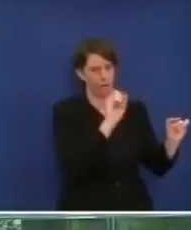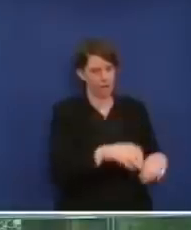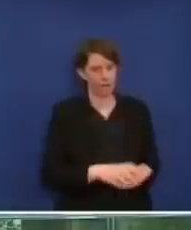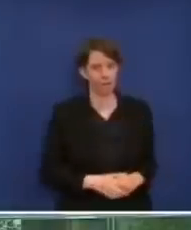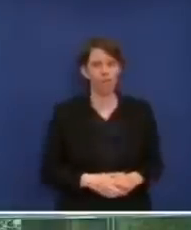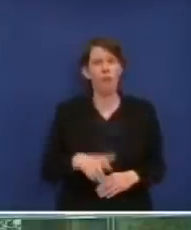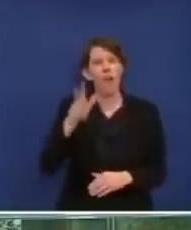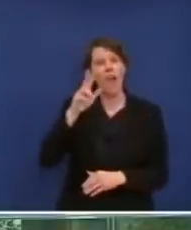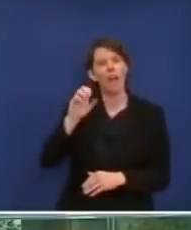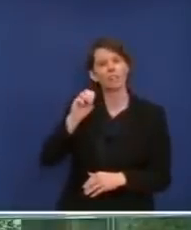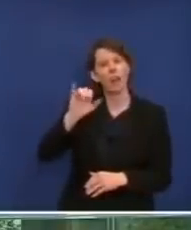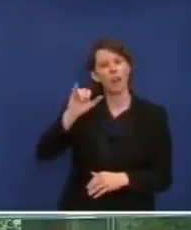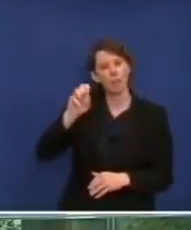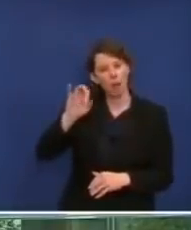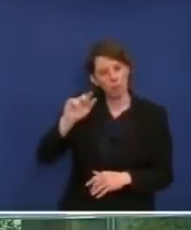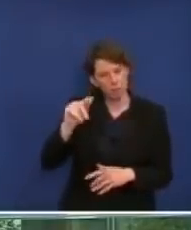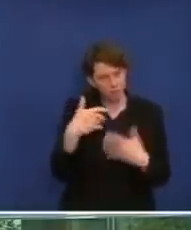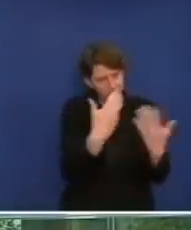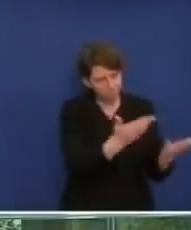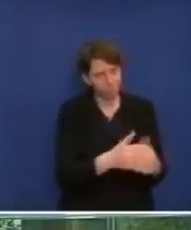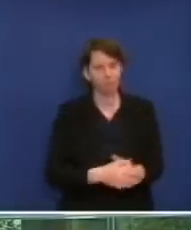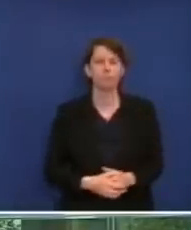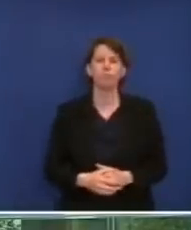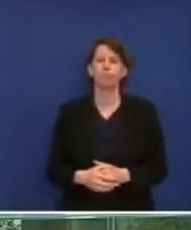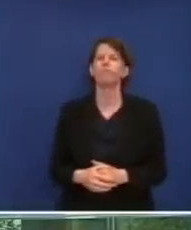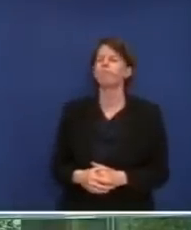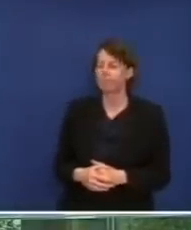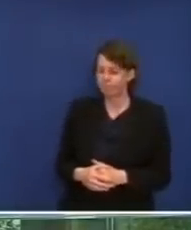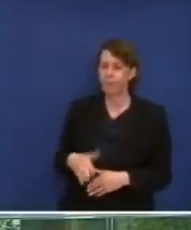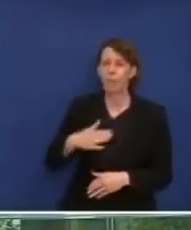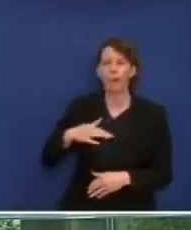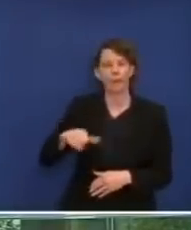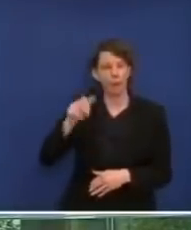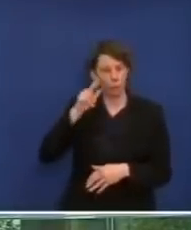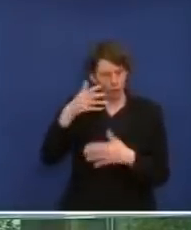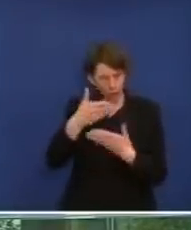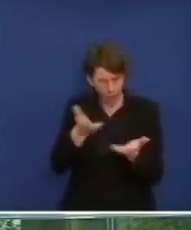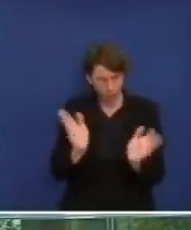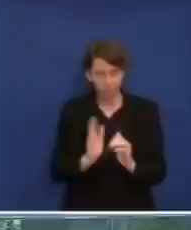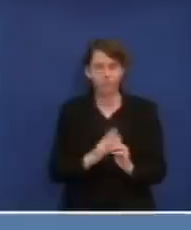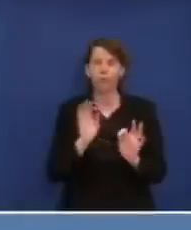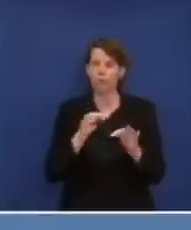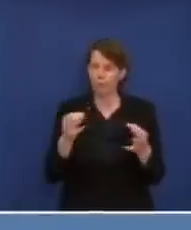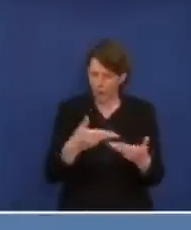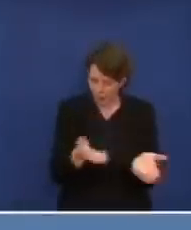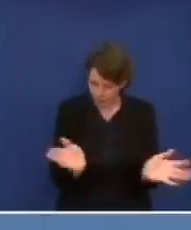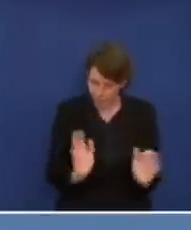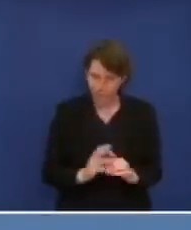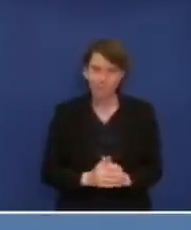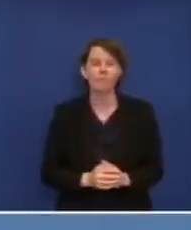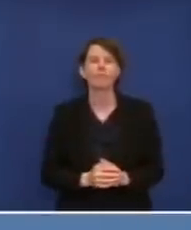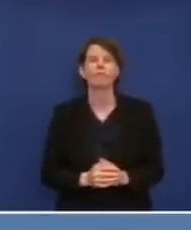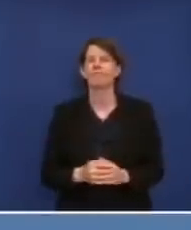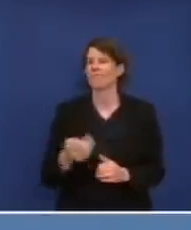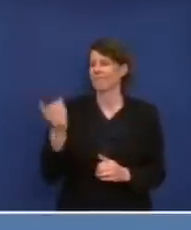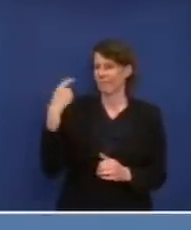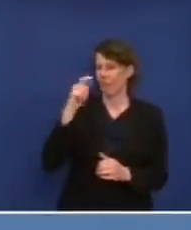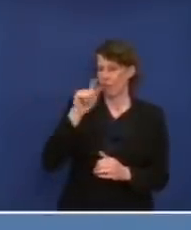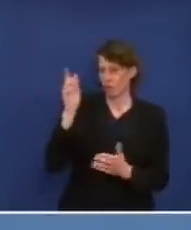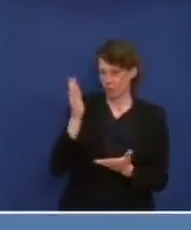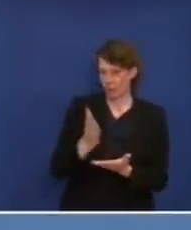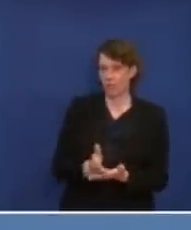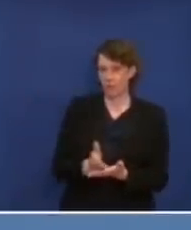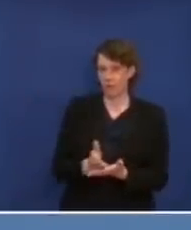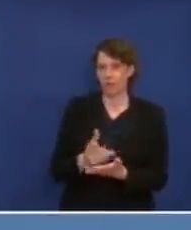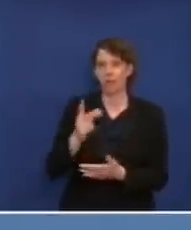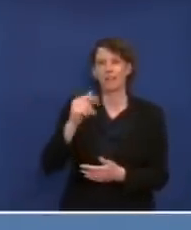Herr Seibert, Sie haben das Wort. Ja, meine Damen und Herren, guten Tag auch von mir. Am Wochenende ist